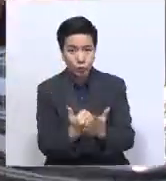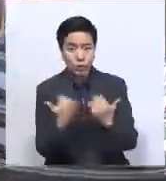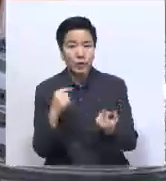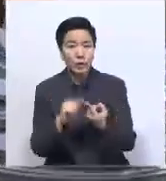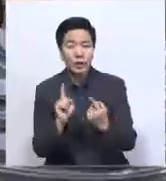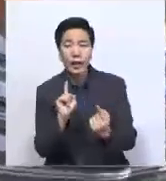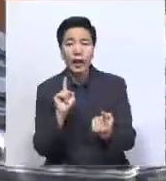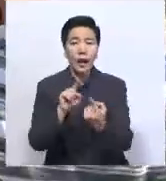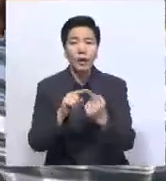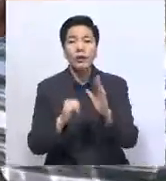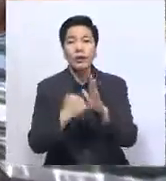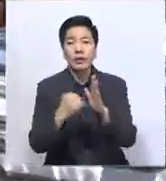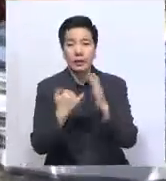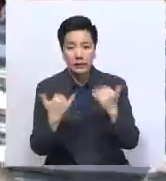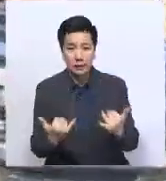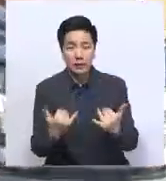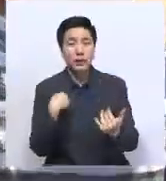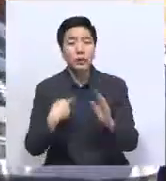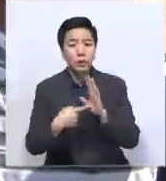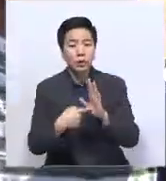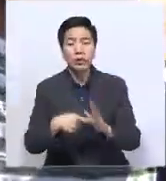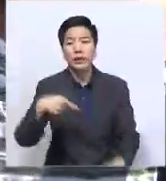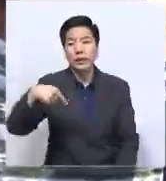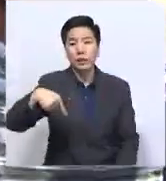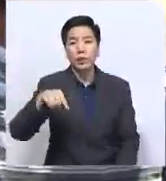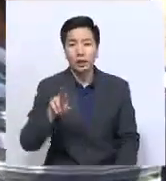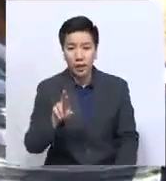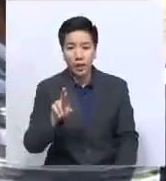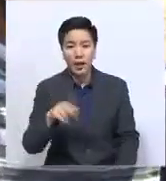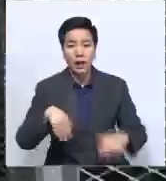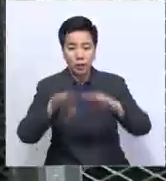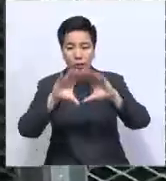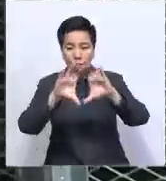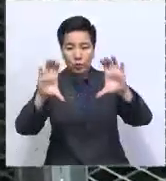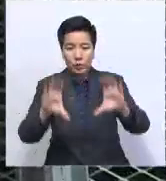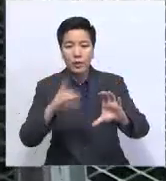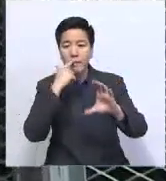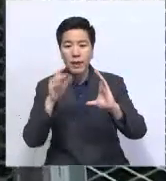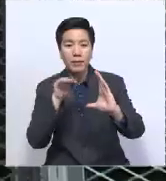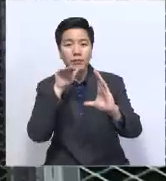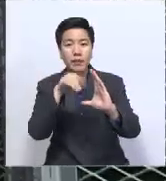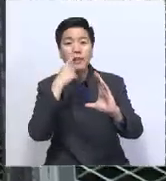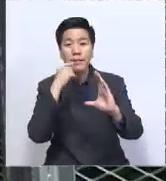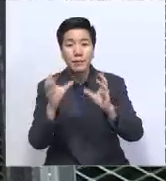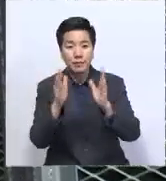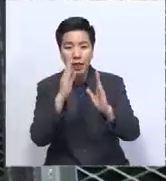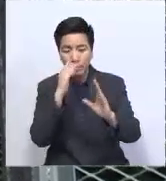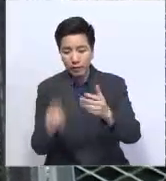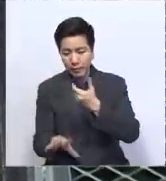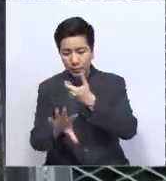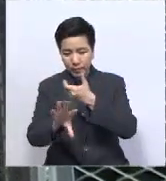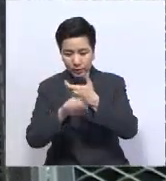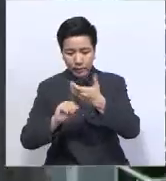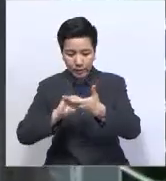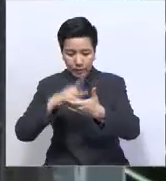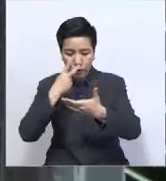าททำให้เข้าถึงประชาชนได้ง่ายขึ้นเช่น QR code ติดตู้แดงในพื้นที่ต่างๆหากสแกนก็จะทราบ